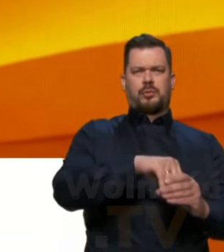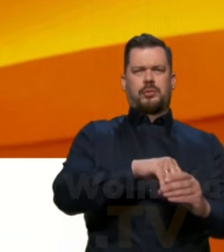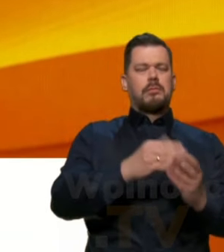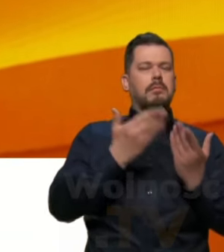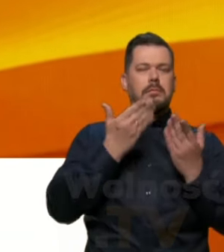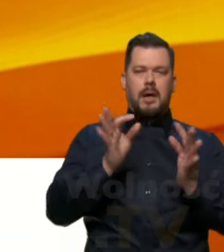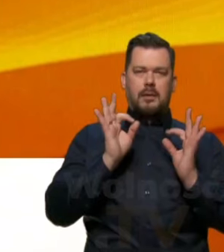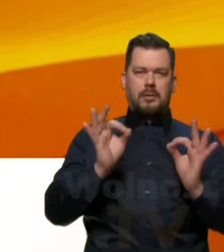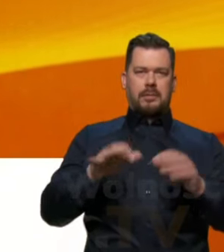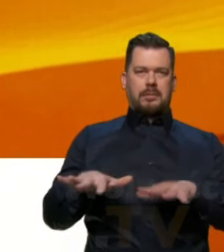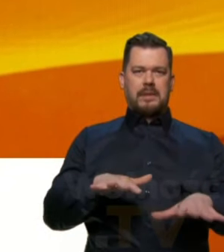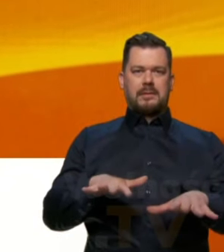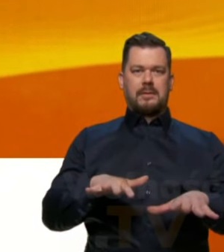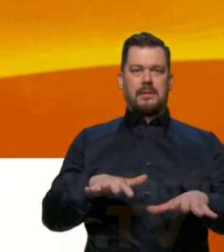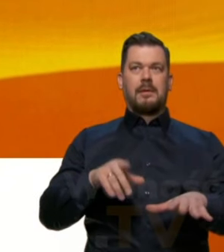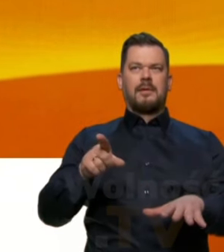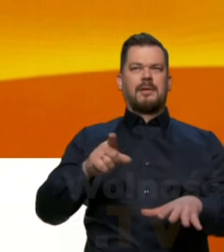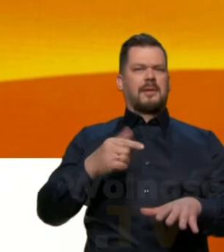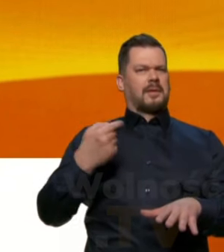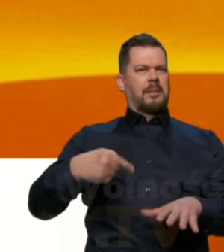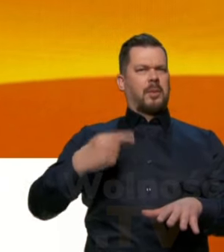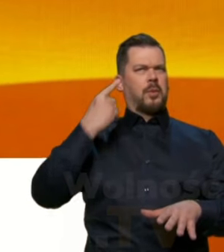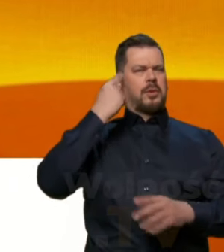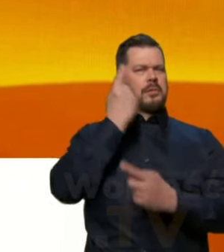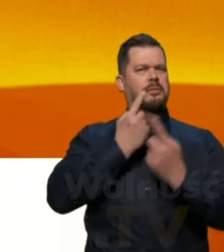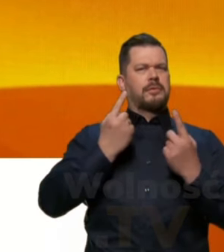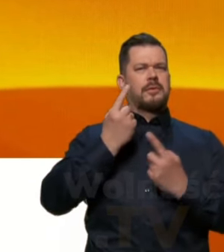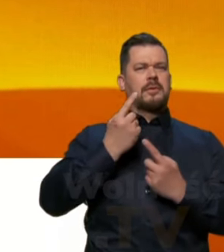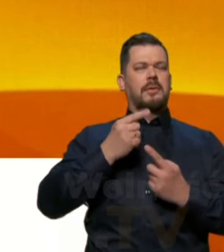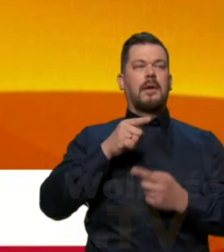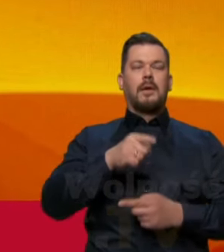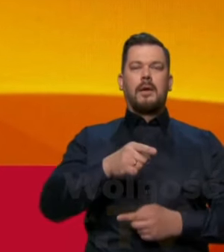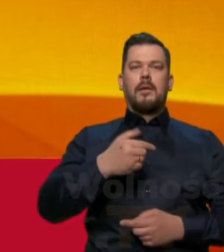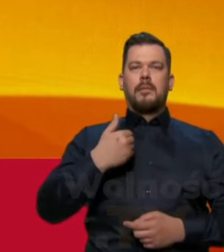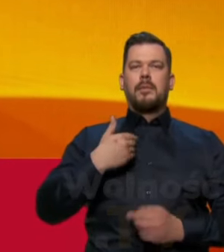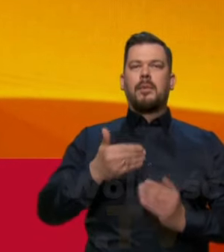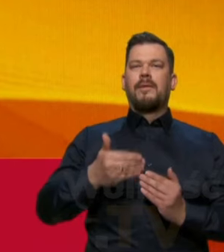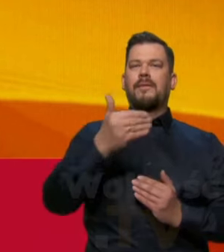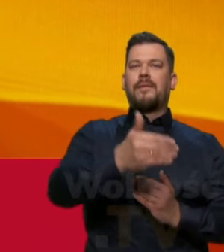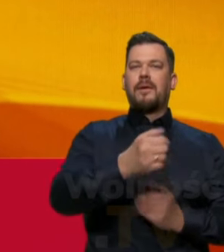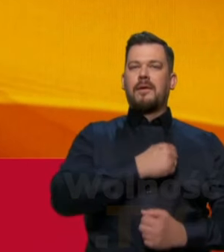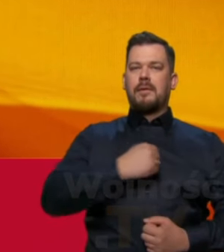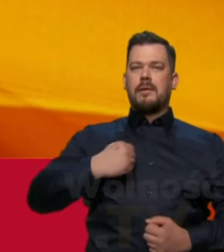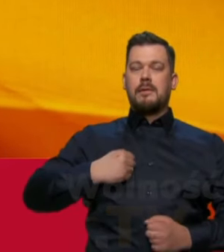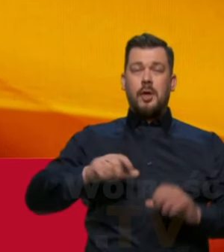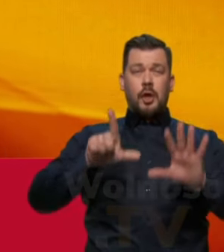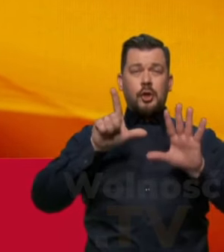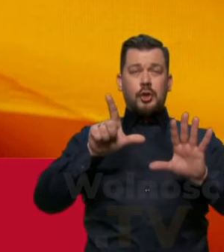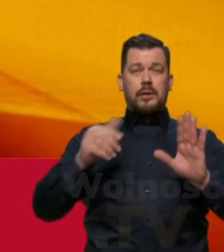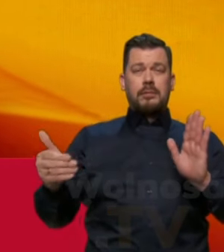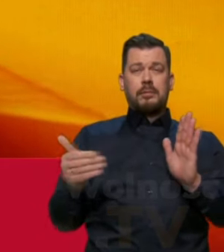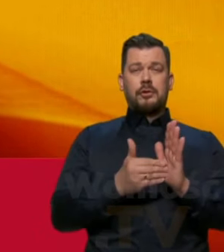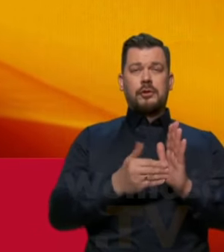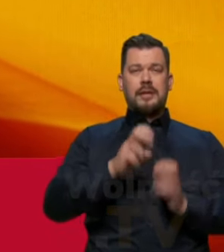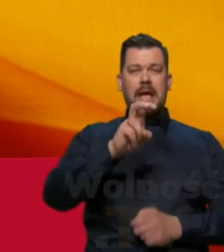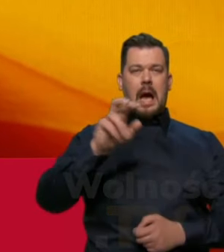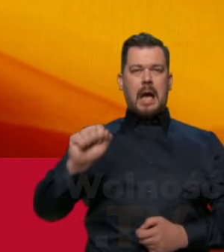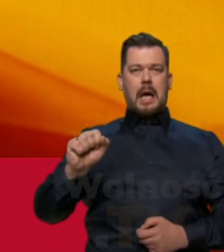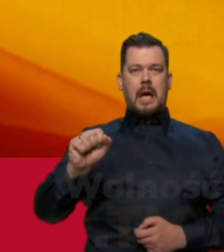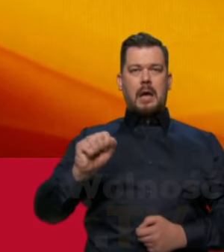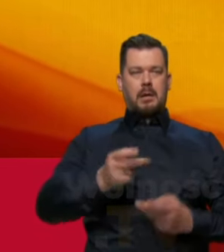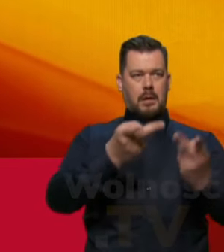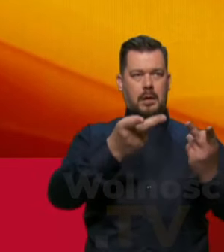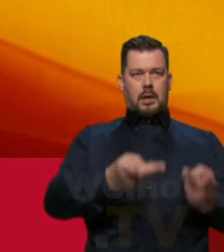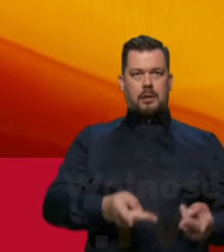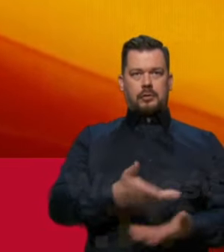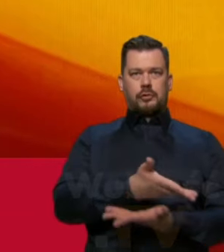korzystną, której nikt na poważnie nie brał pod uwagę. Mianowicie na wschód od Warszawy jest 7 tysięcy hektarów ziemi